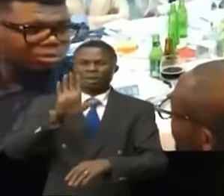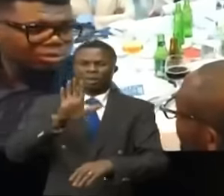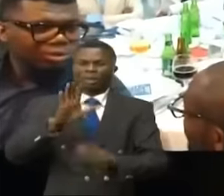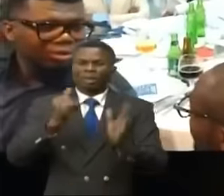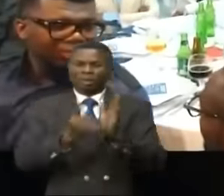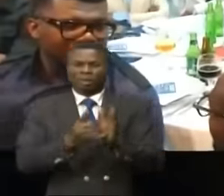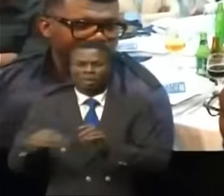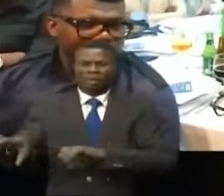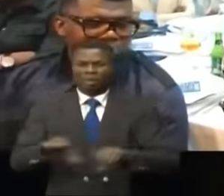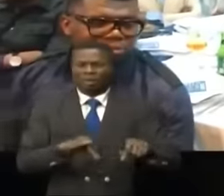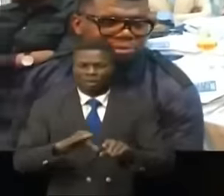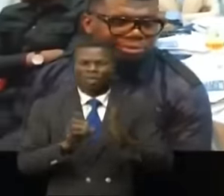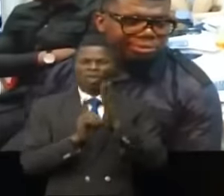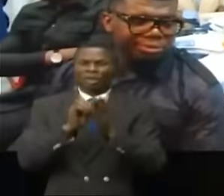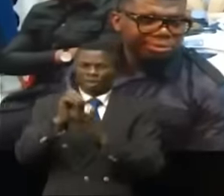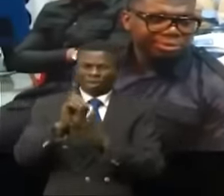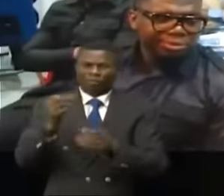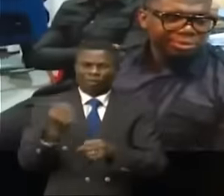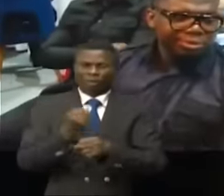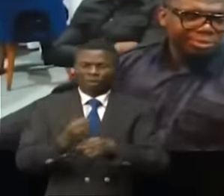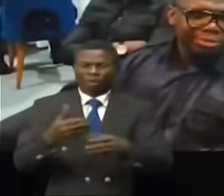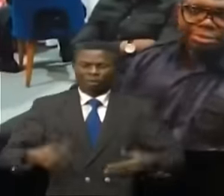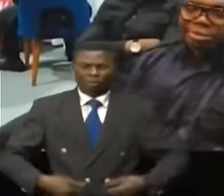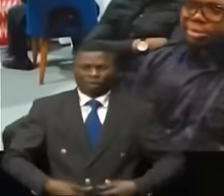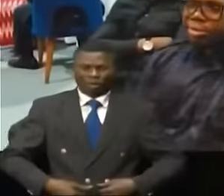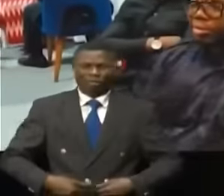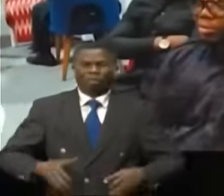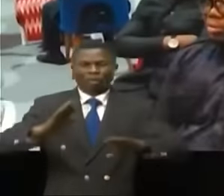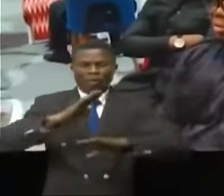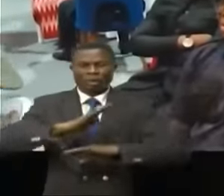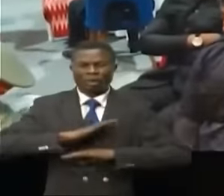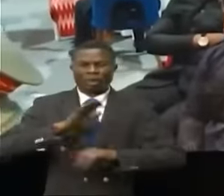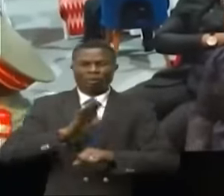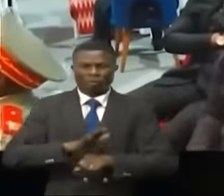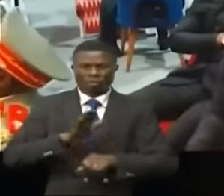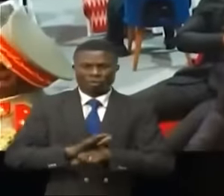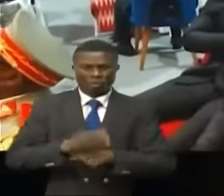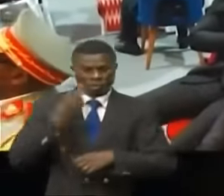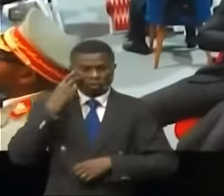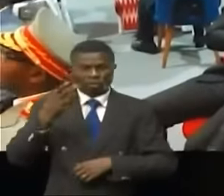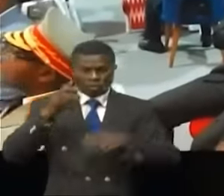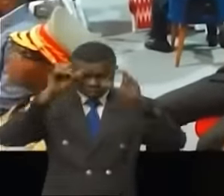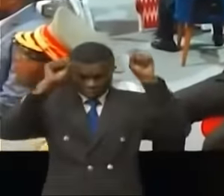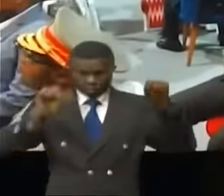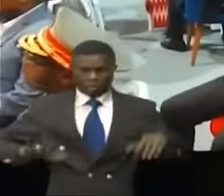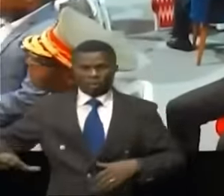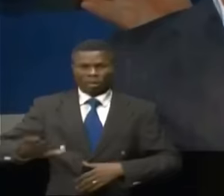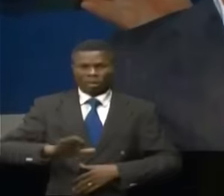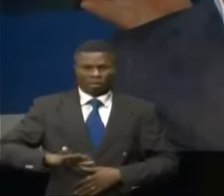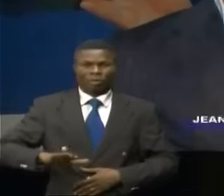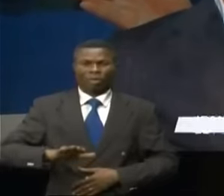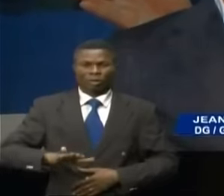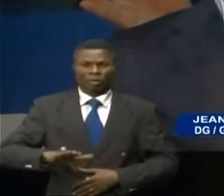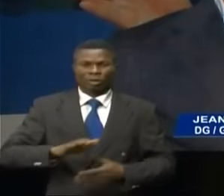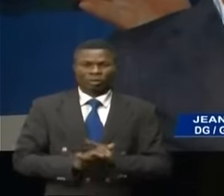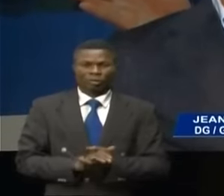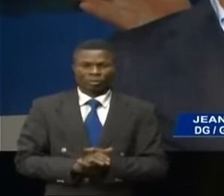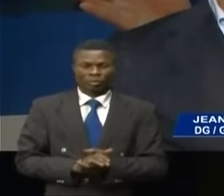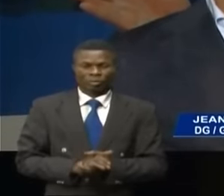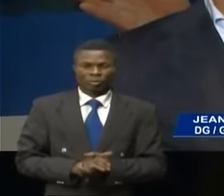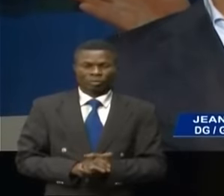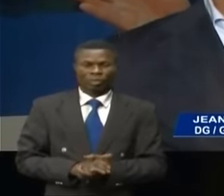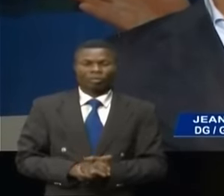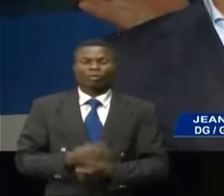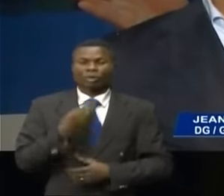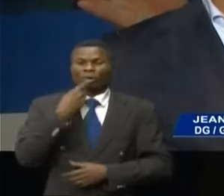pour révolutionner l'entrepreneuriat. Très satisfait pour voir les chefs de l'État, pas simplement